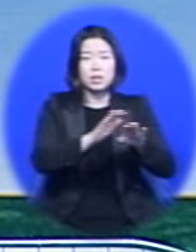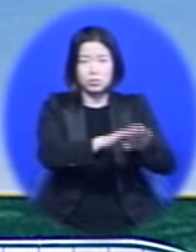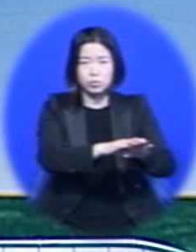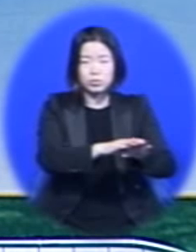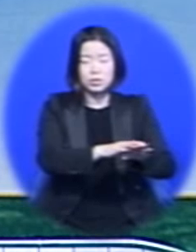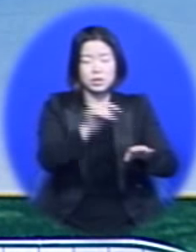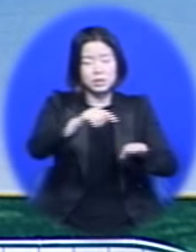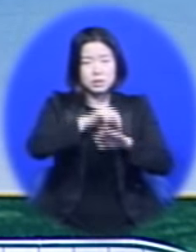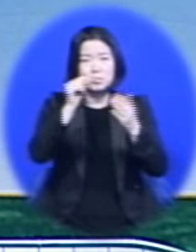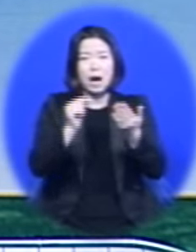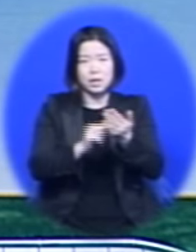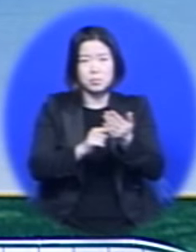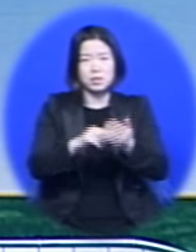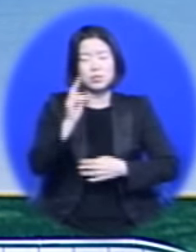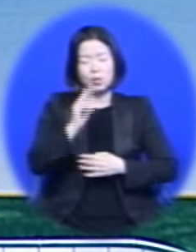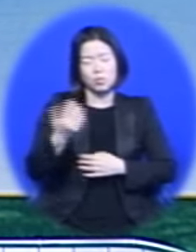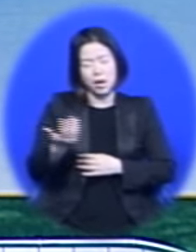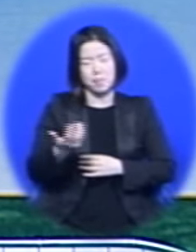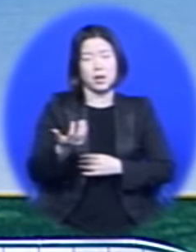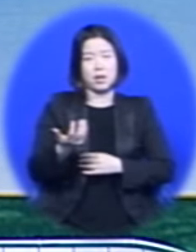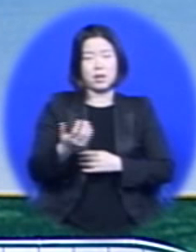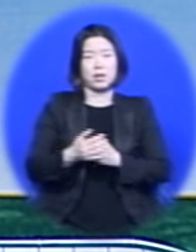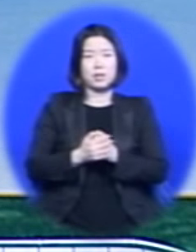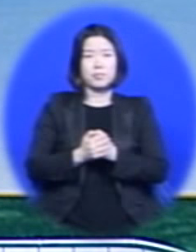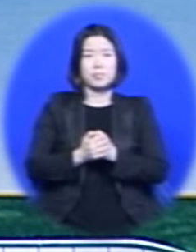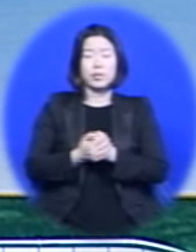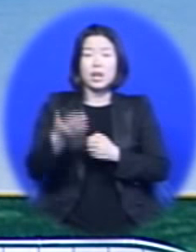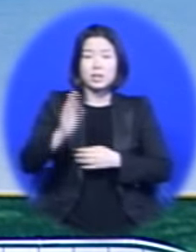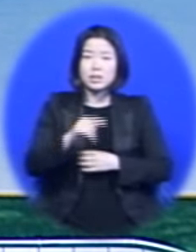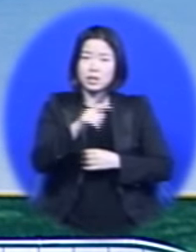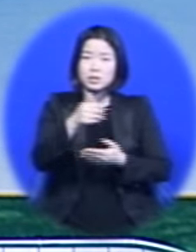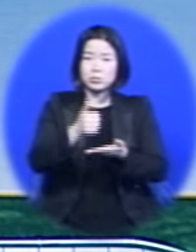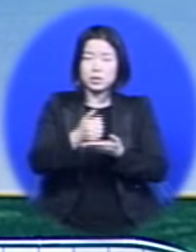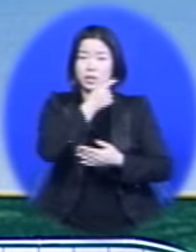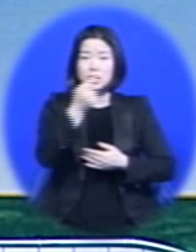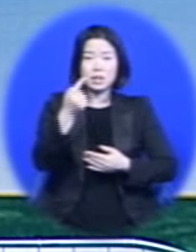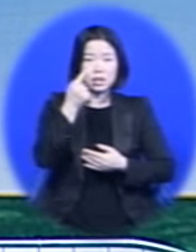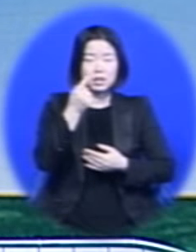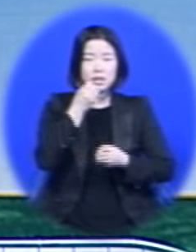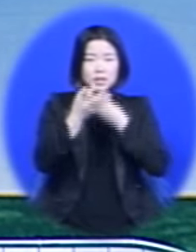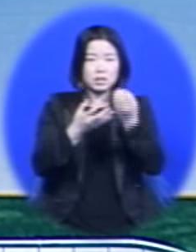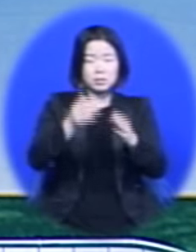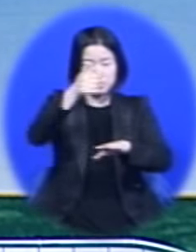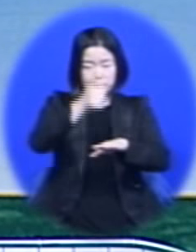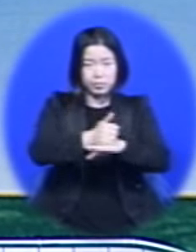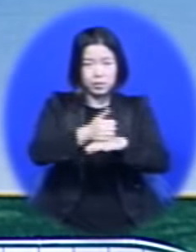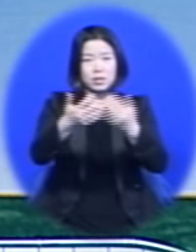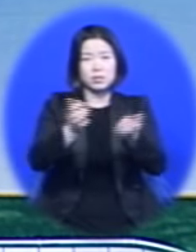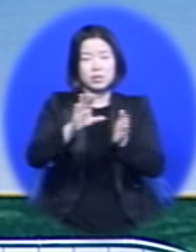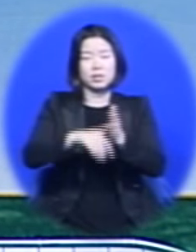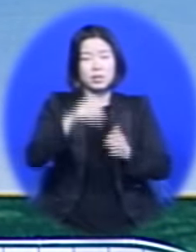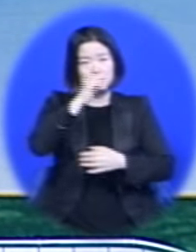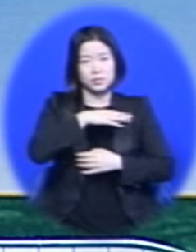그냥 떠나야 하는 마음이 너무나 고통스러웠다. 그런데 그분이 간증하는 마지막 부분에 그냥